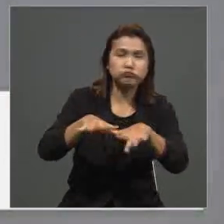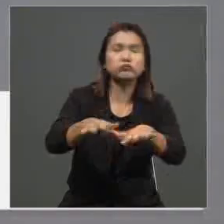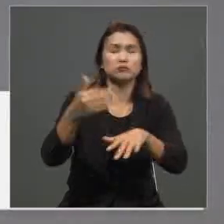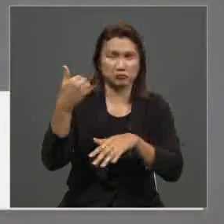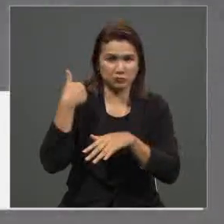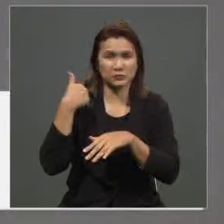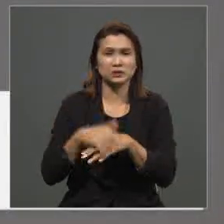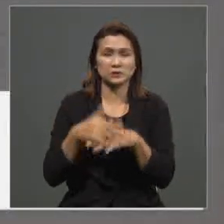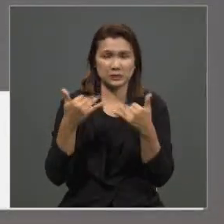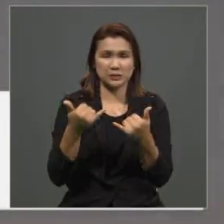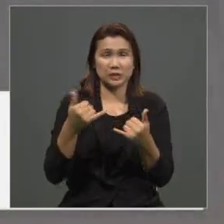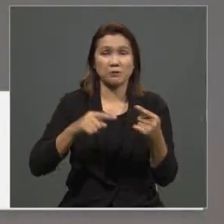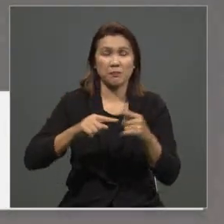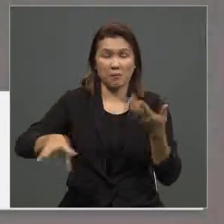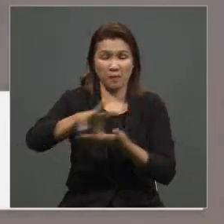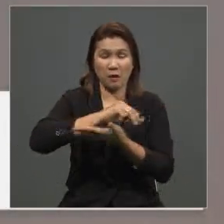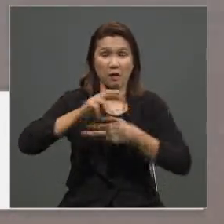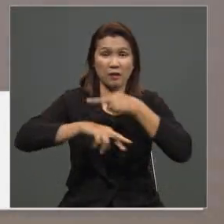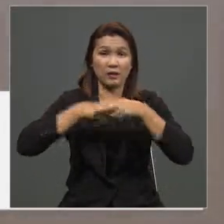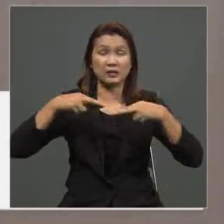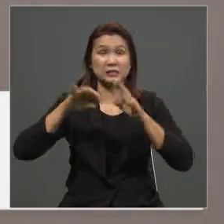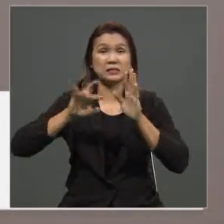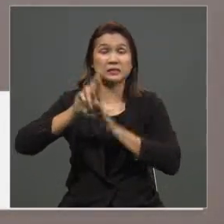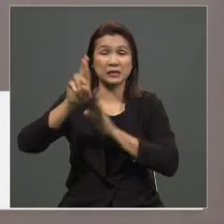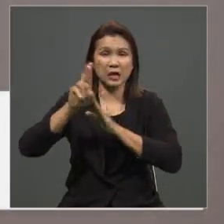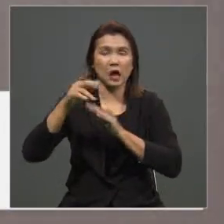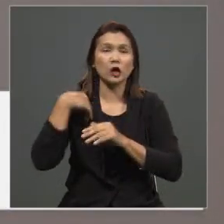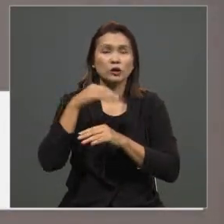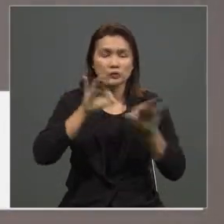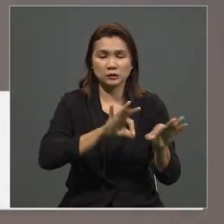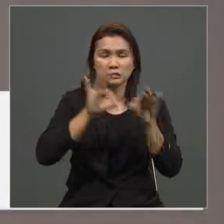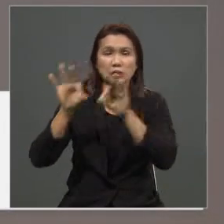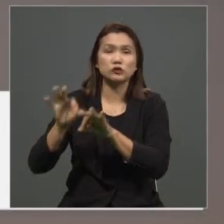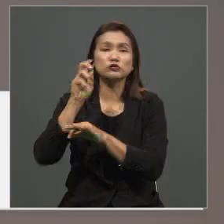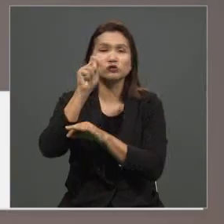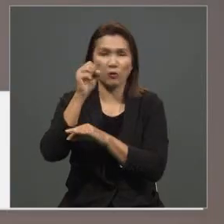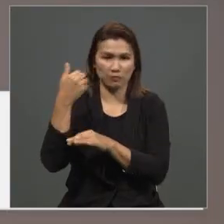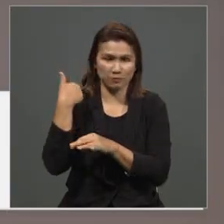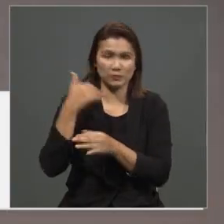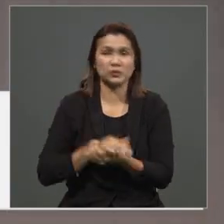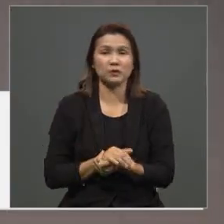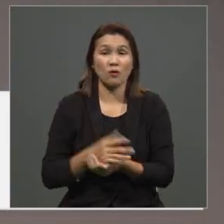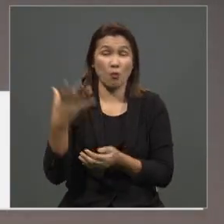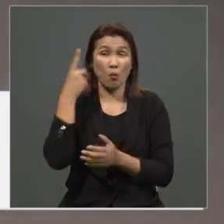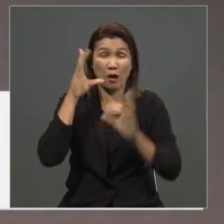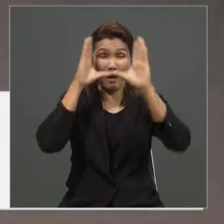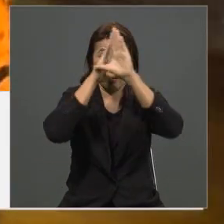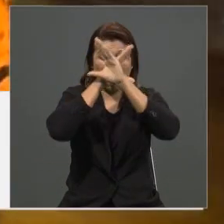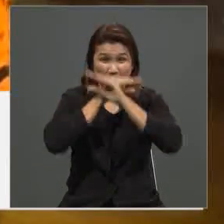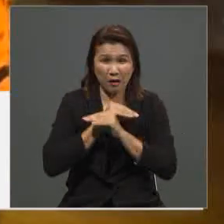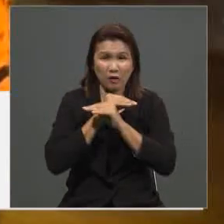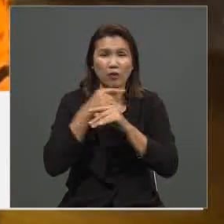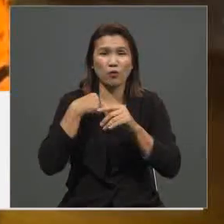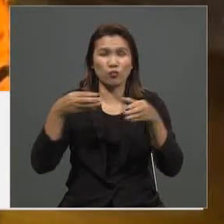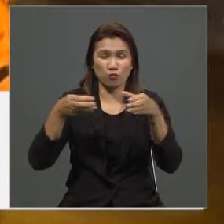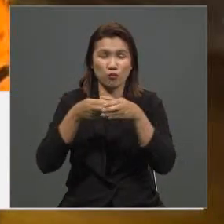เหมืองขณะที่มหาวิทยาลัยราชภัฏเชียงรายต้องประกาศเลื่อนการสอบปลายภาคออกไปด้วยค่ะเมื่อคืนนี้ค่ะทีมตอบโต้ภัย